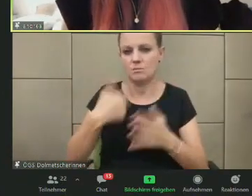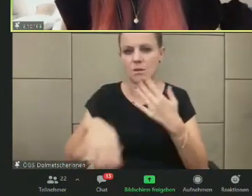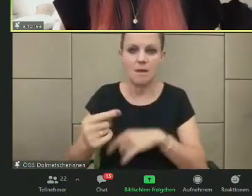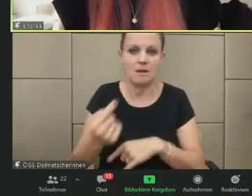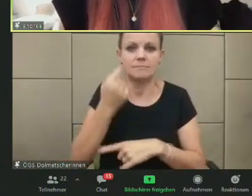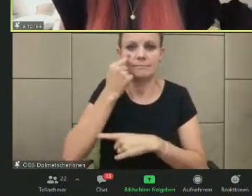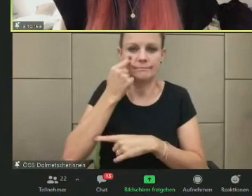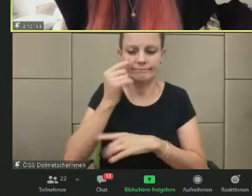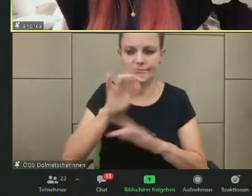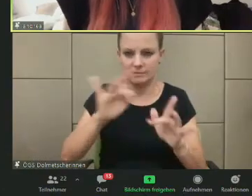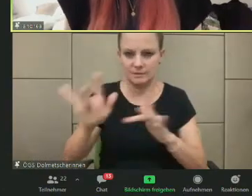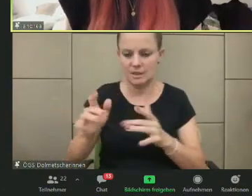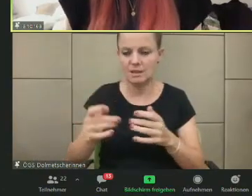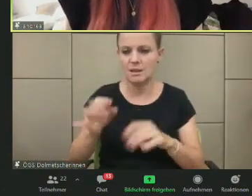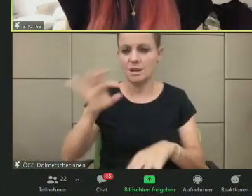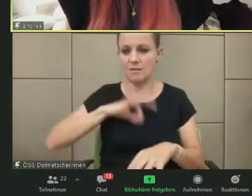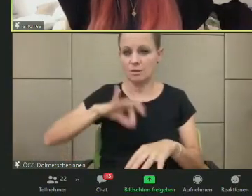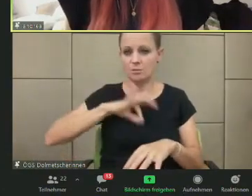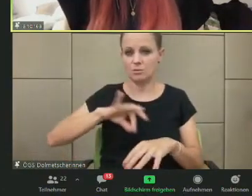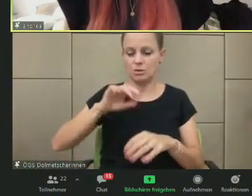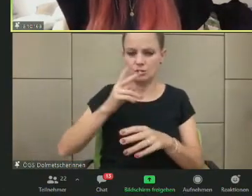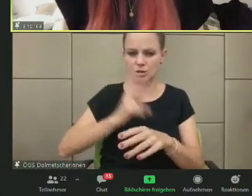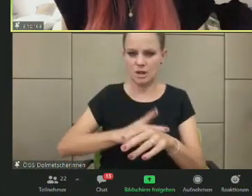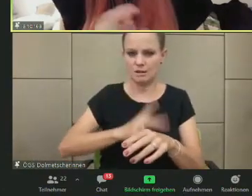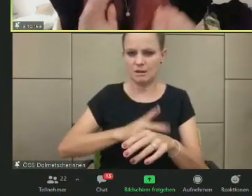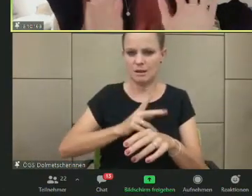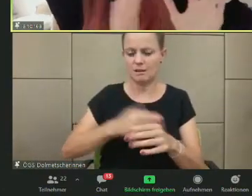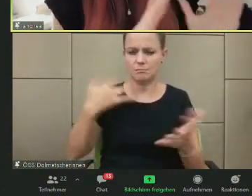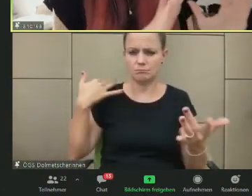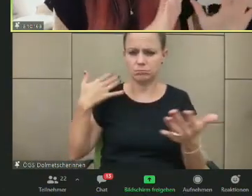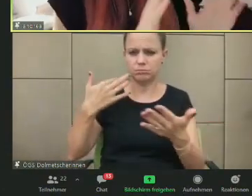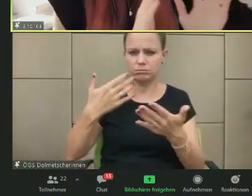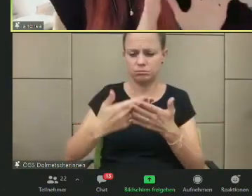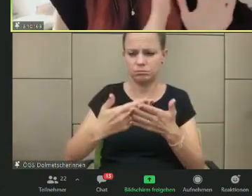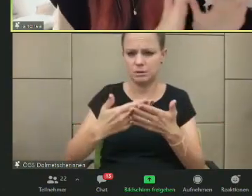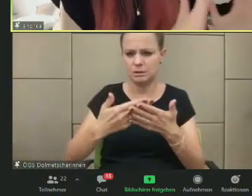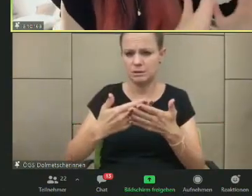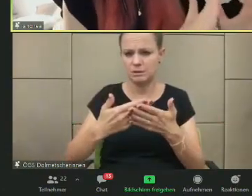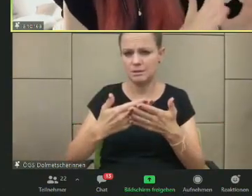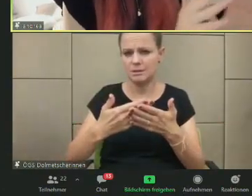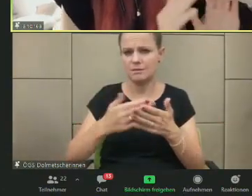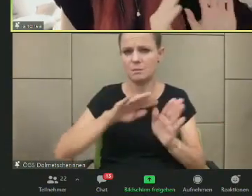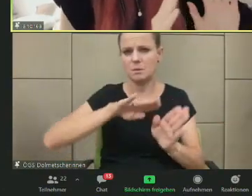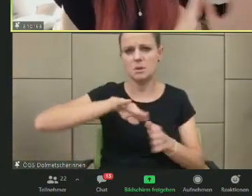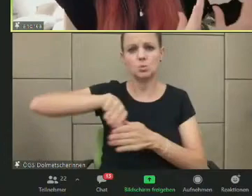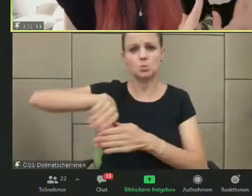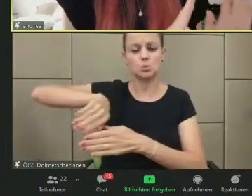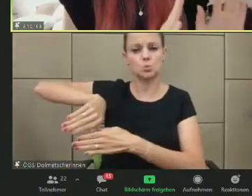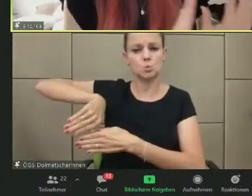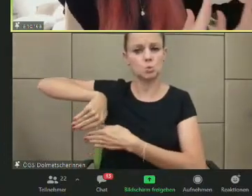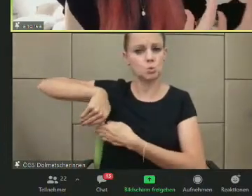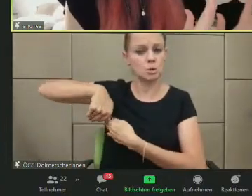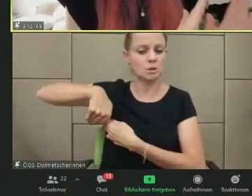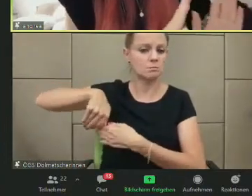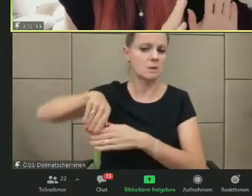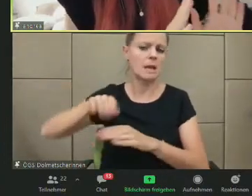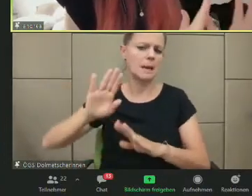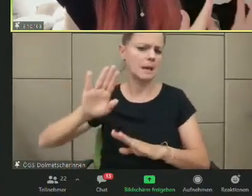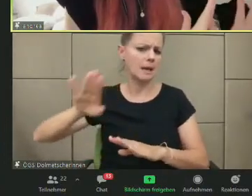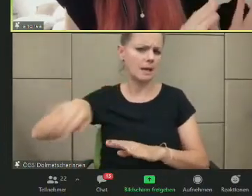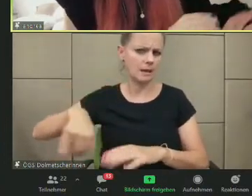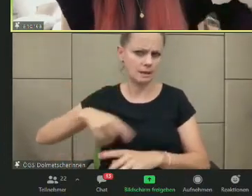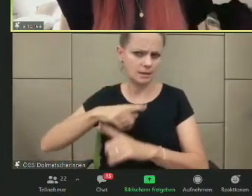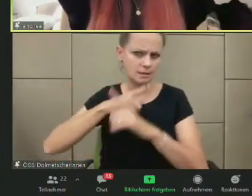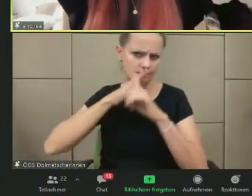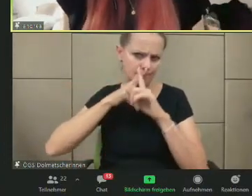Sichtbarkeit gewinnt. Denn psychische Erkrankungen wurden viele, viele Jahre lang so ein bisschen weggeschoben aus unserem Bewusstsein. Da redet man nicht drüber, das ist